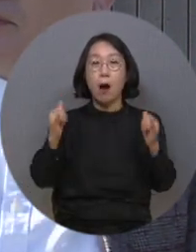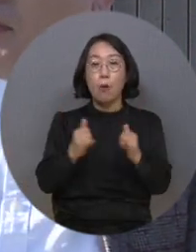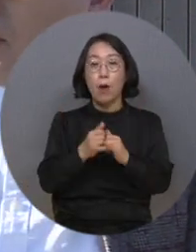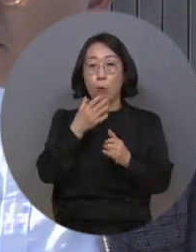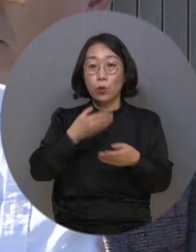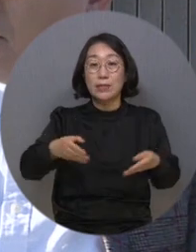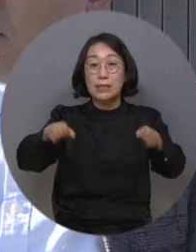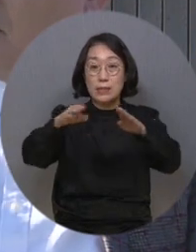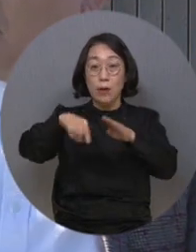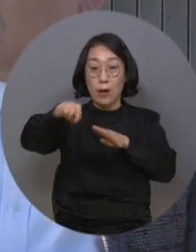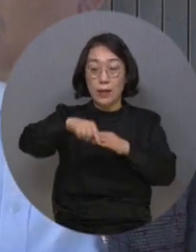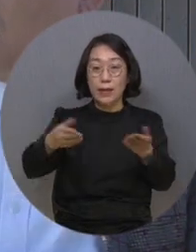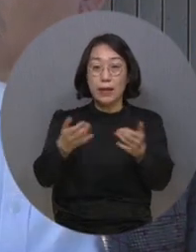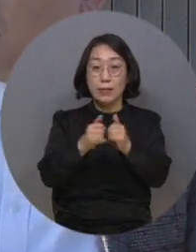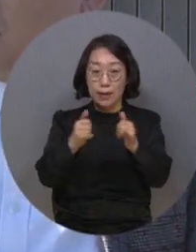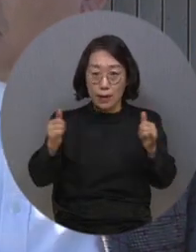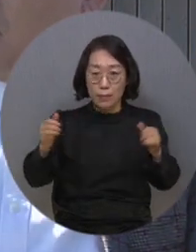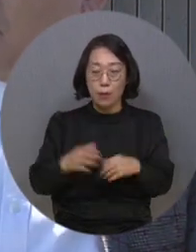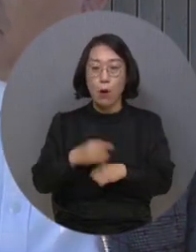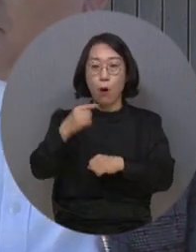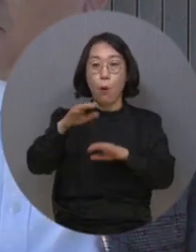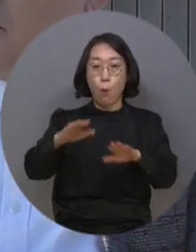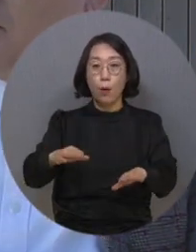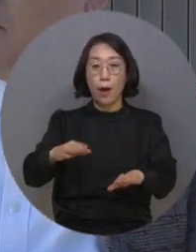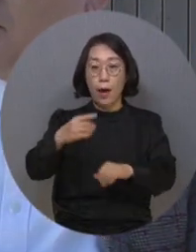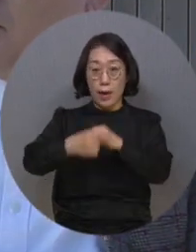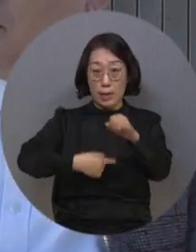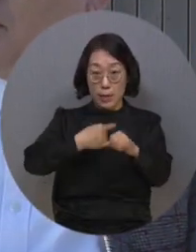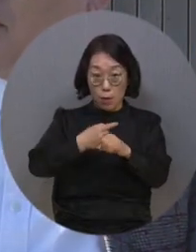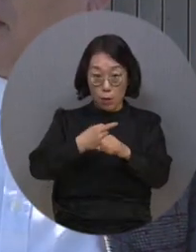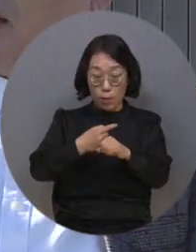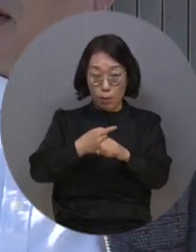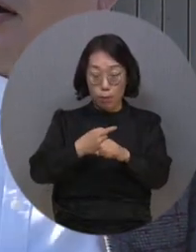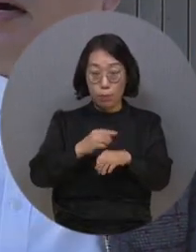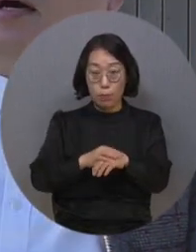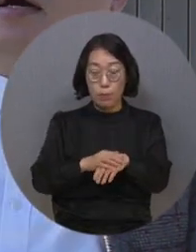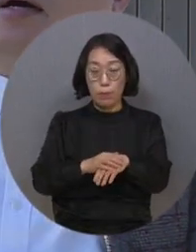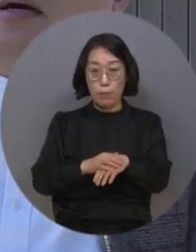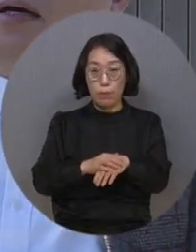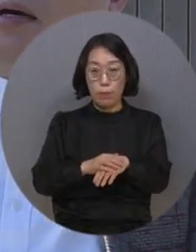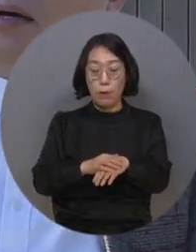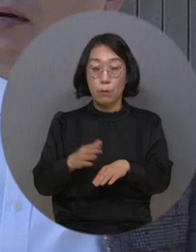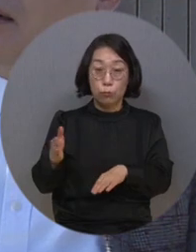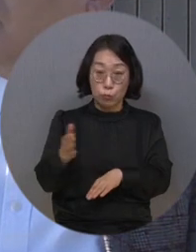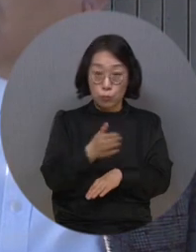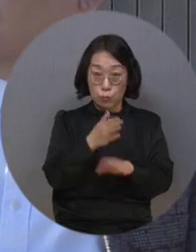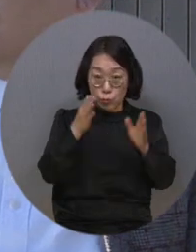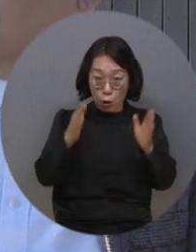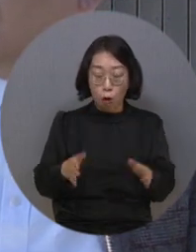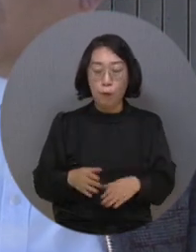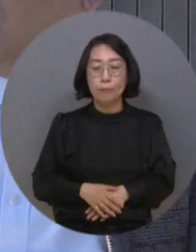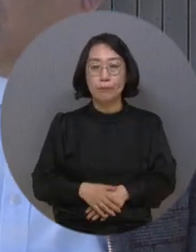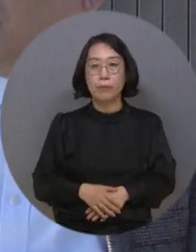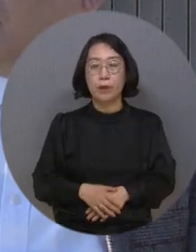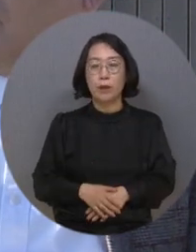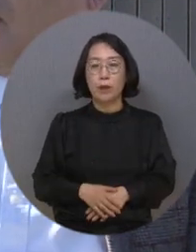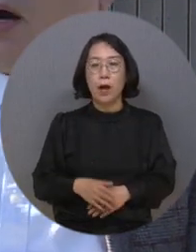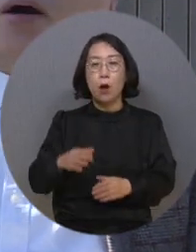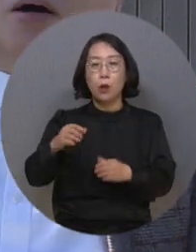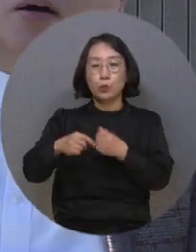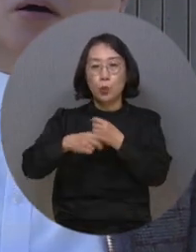분들, 네, 네. 이번 해부터는 이제 초등학교 이런 데다가 같이 공문을 뿌려서 체험